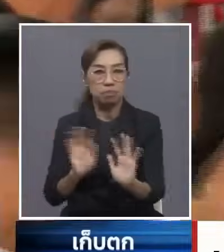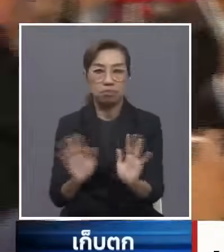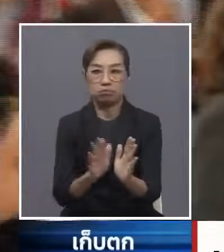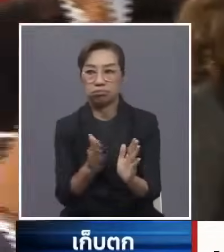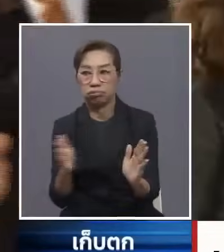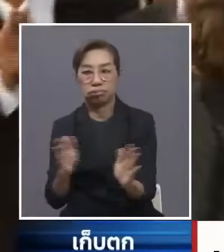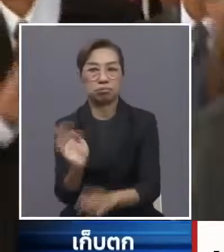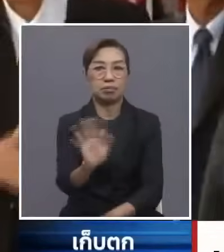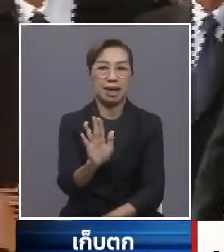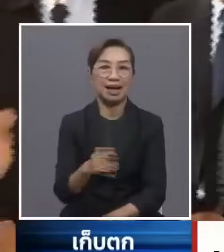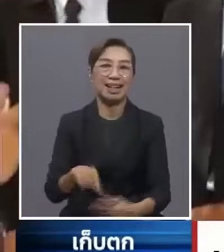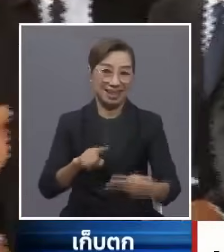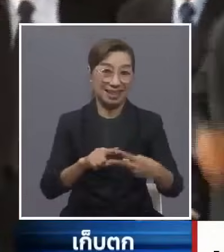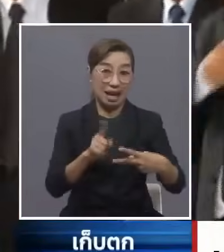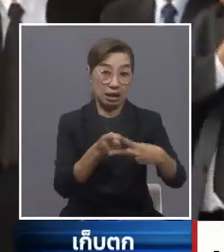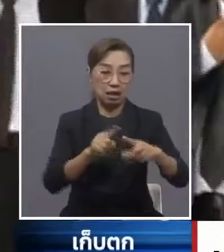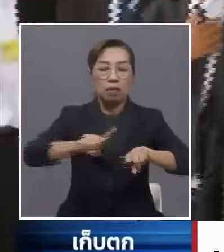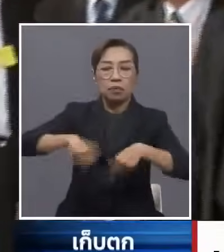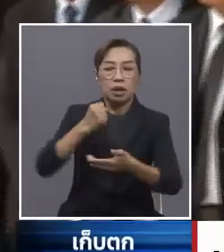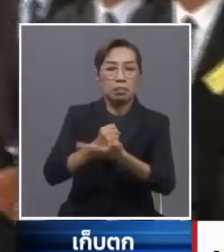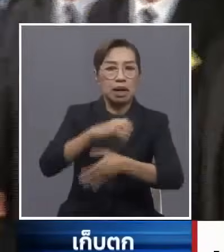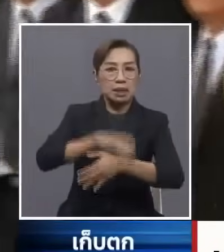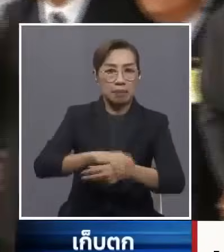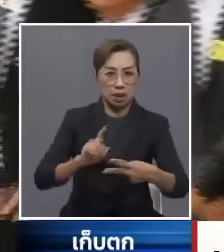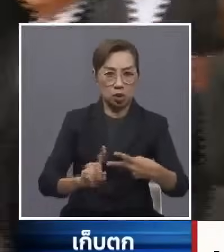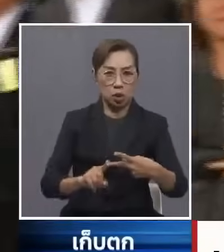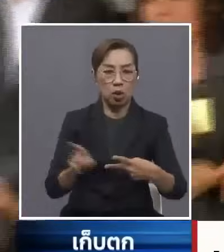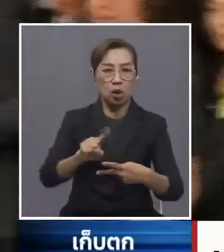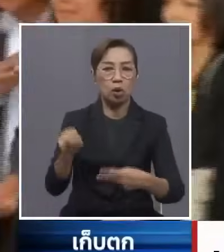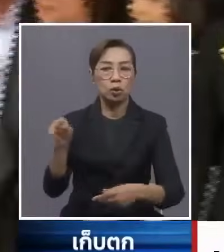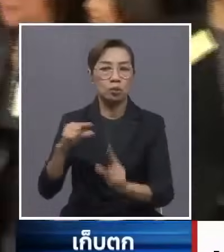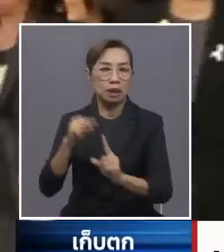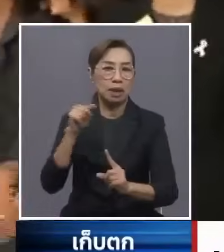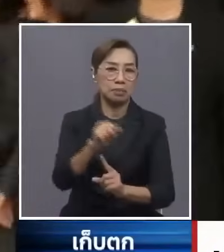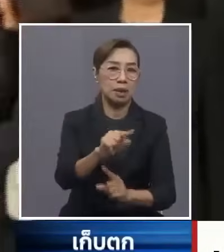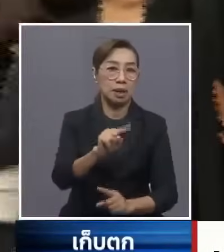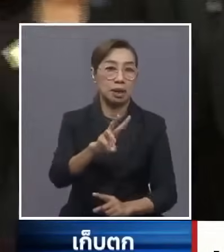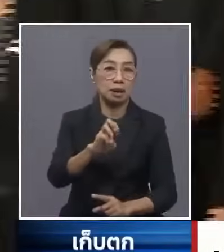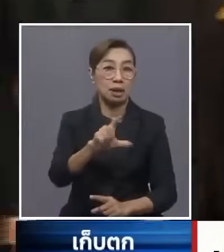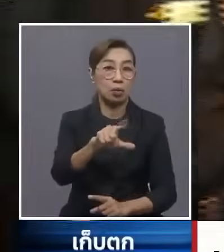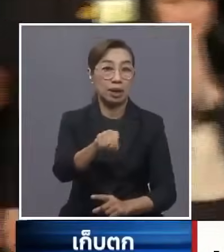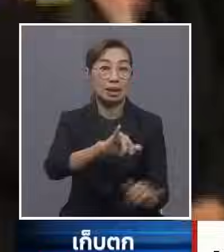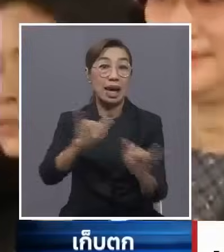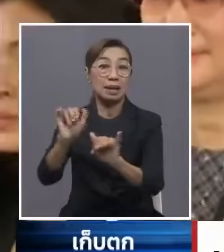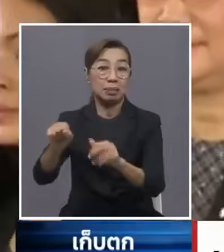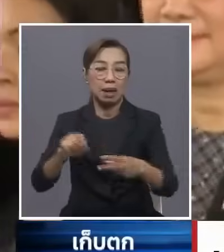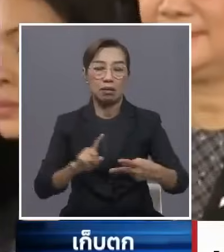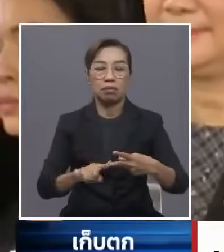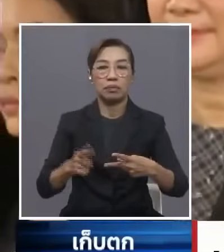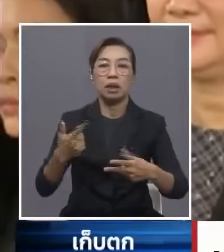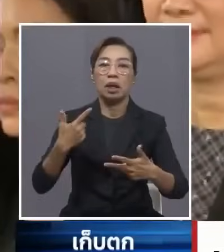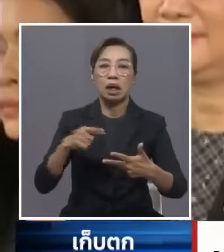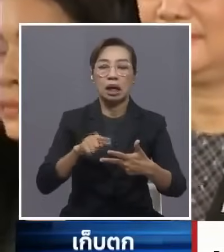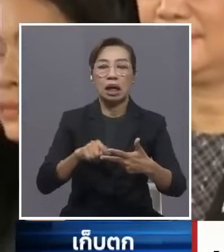คดีโยกย้ายคุณวิตนี่แหละฮะซึ่งศาลฎีกาก็มีการอ่านคำพิพากษารับหลังไปแล้วยกฟ้องไปแล้วเพราะฉะนั้นคดีคุณ